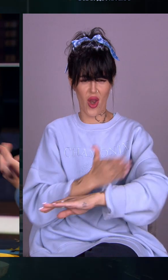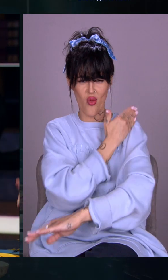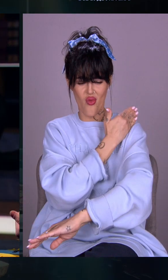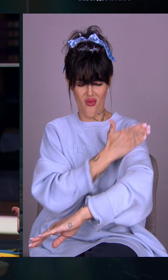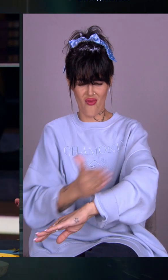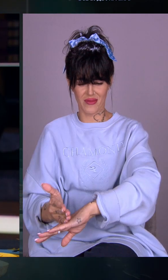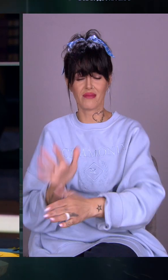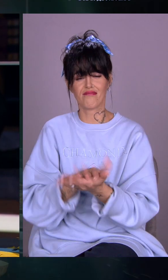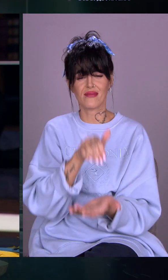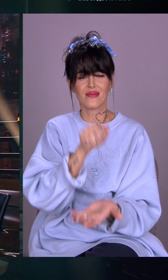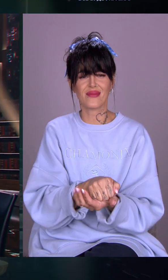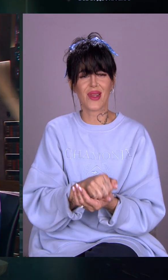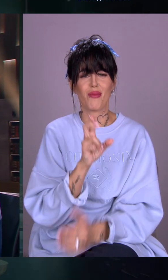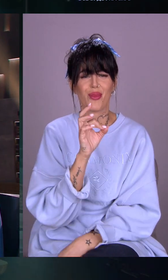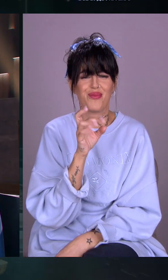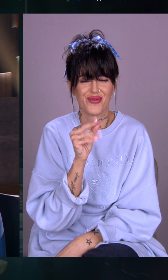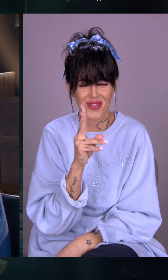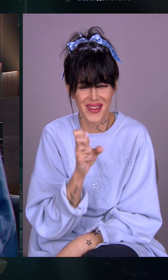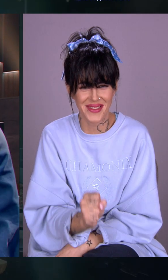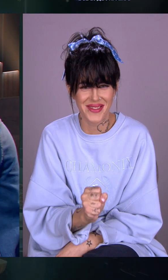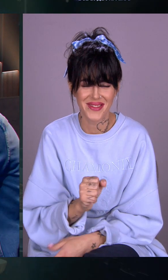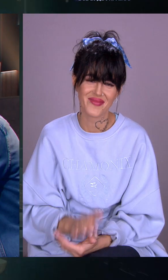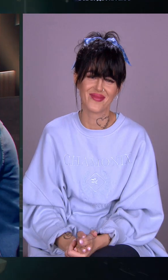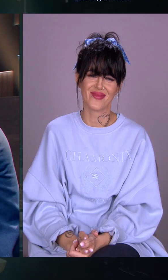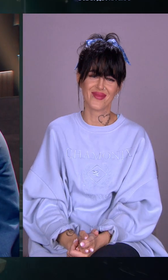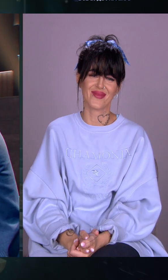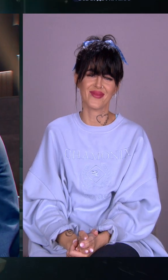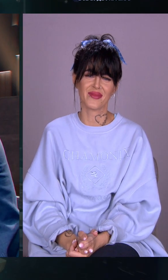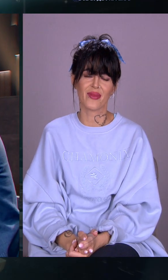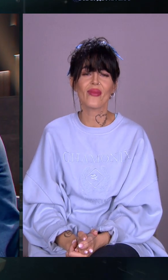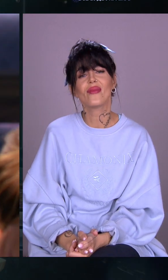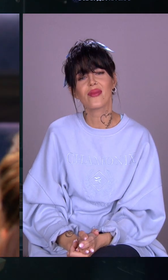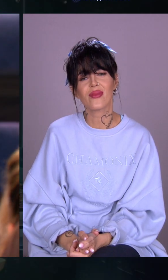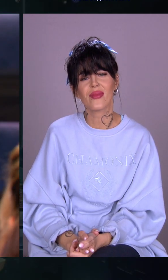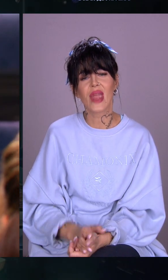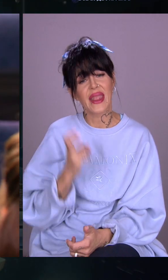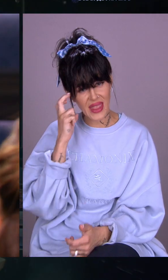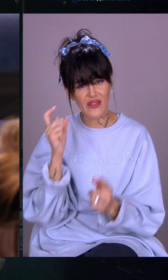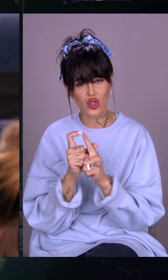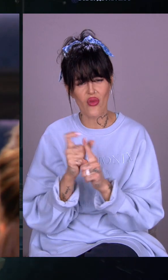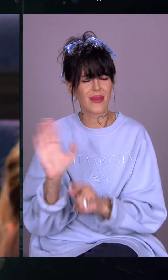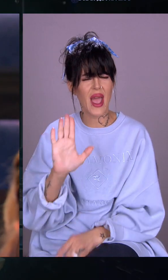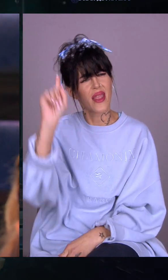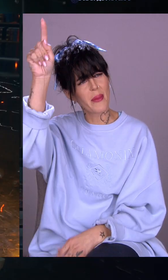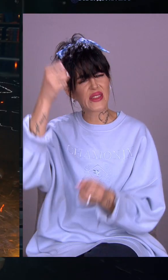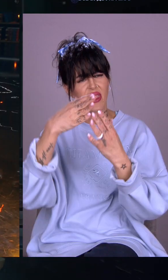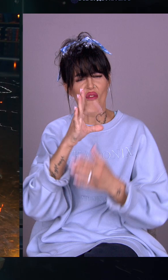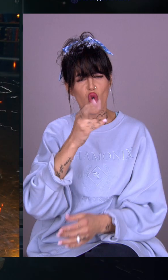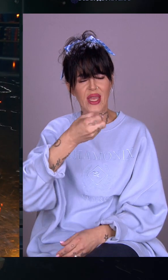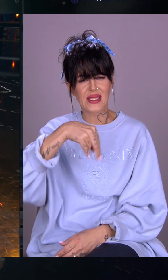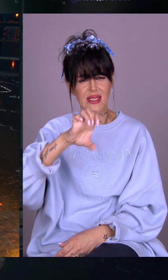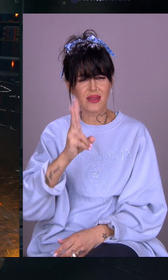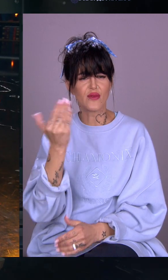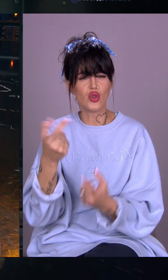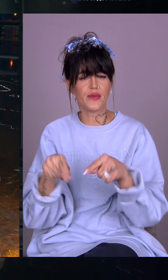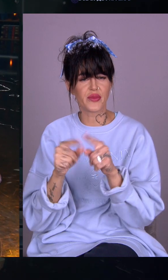ти в бобочці. Серйозно? Да, це київське? Ні, це з Світловодська. Ви зрозуміли. Так, зараз у нас таке